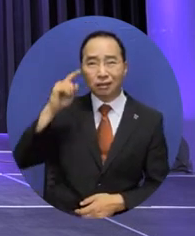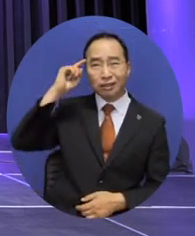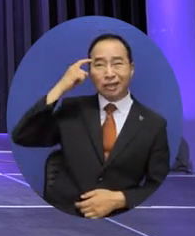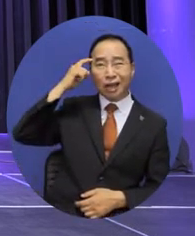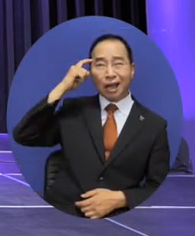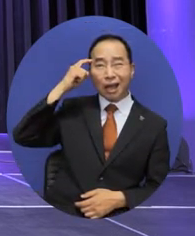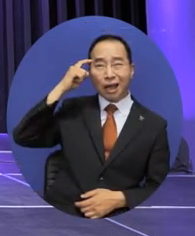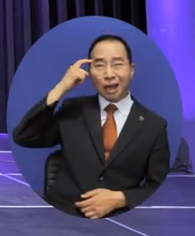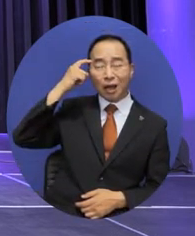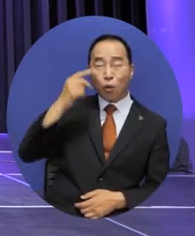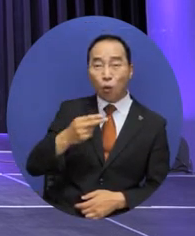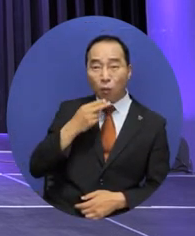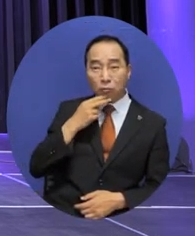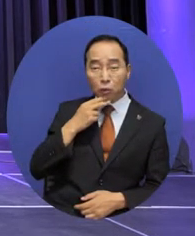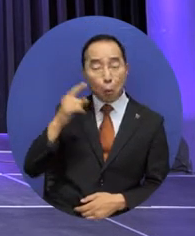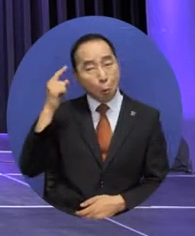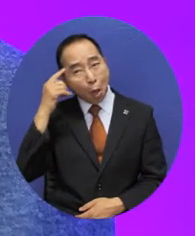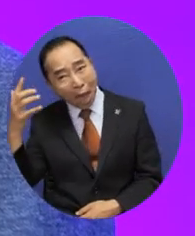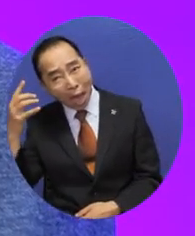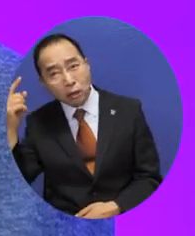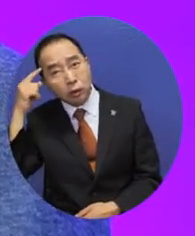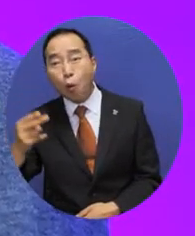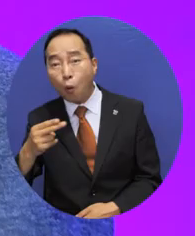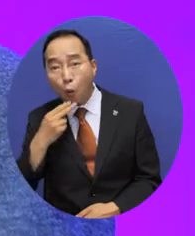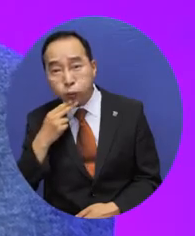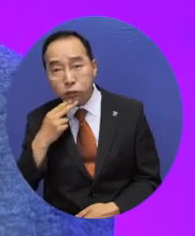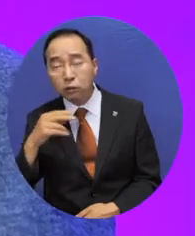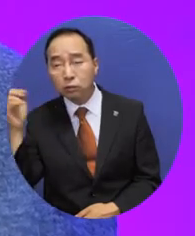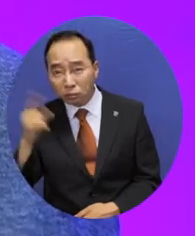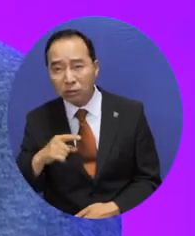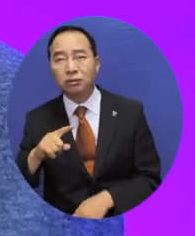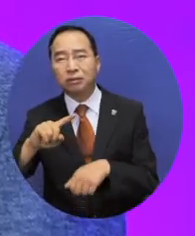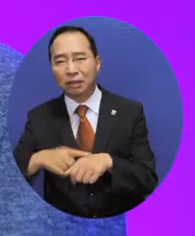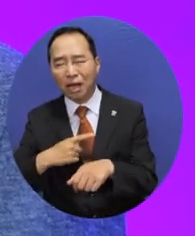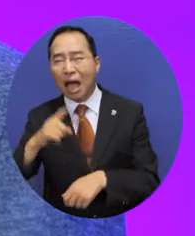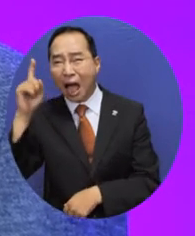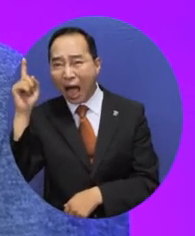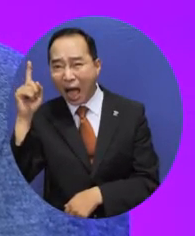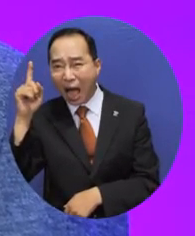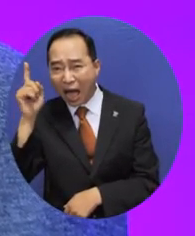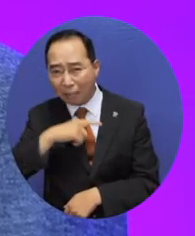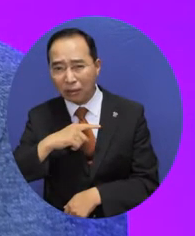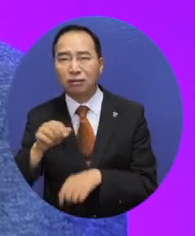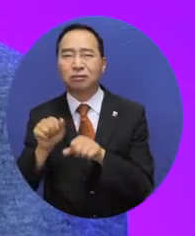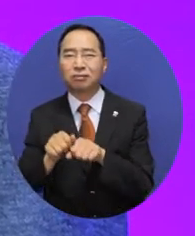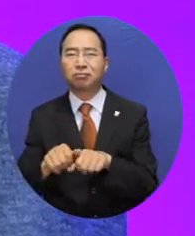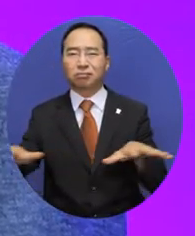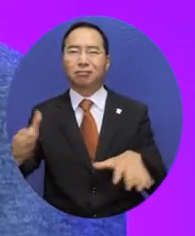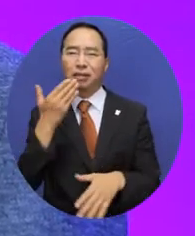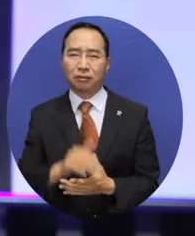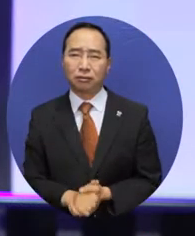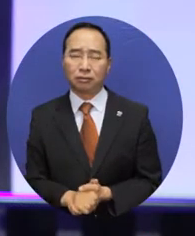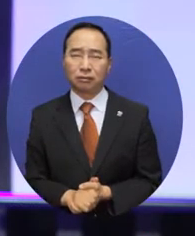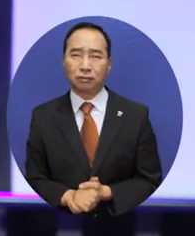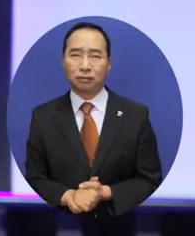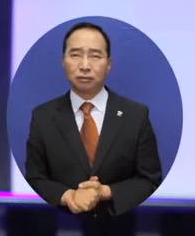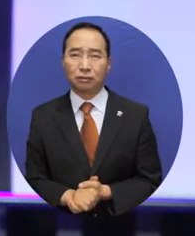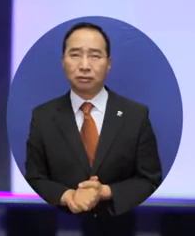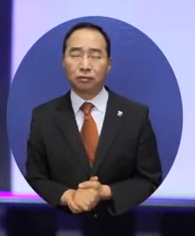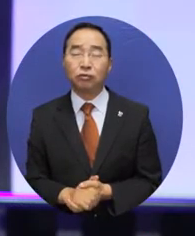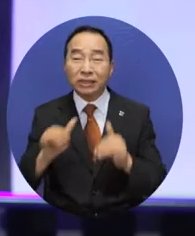악의 평범성이라는 개념입니다. 즉, 전체주의 사회에서 질문 같은 것이 허용되지 않을 경우